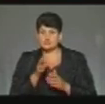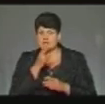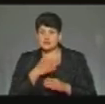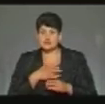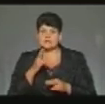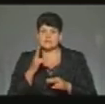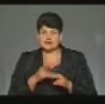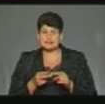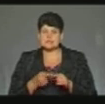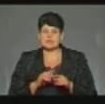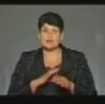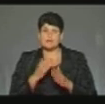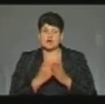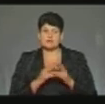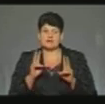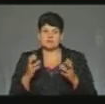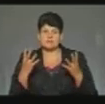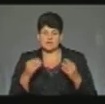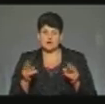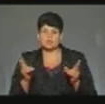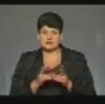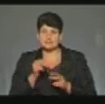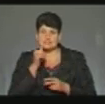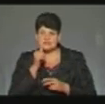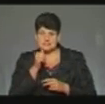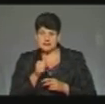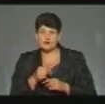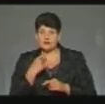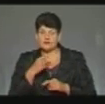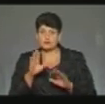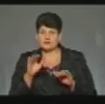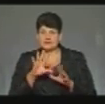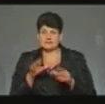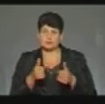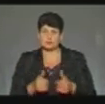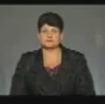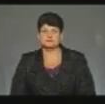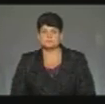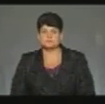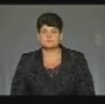завершується. Це була програма «Тема дня». Зустрінемося завтра у цій же порі. Кажу вам до побачення і на все добре.